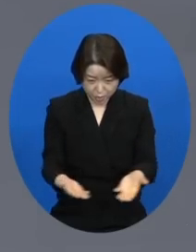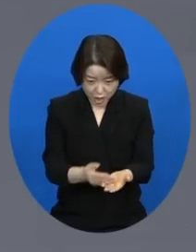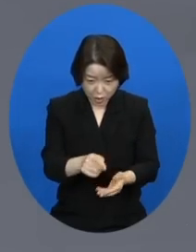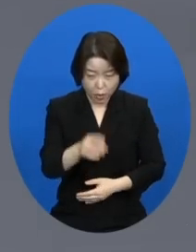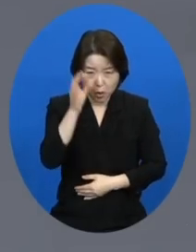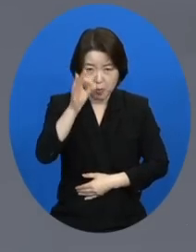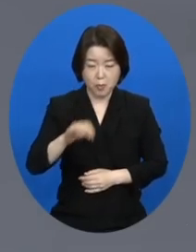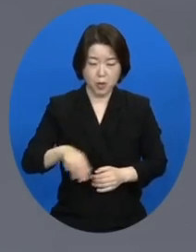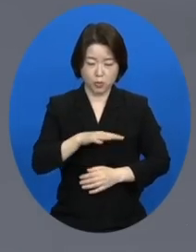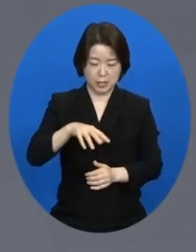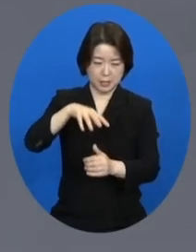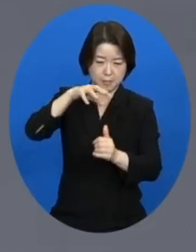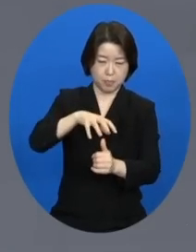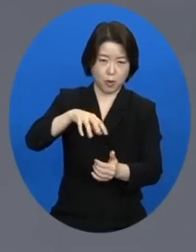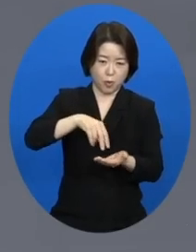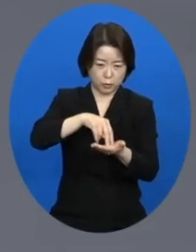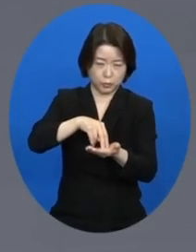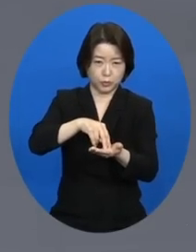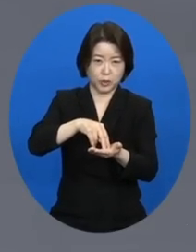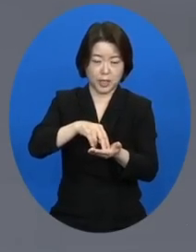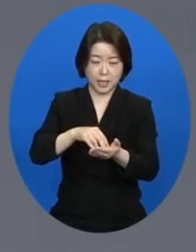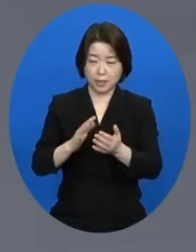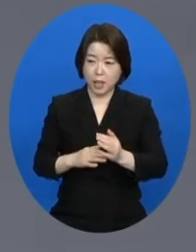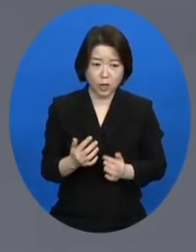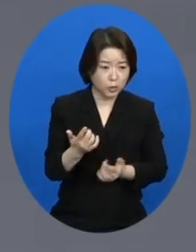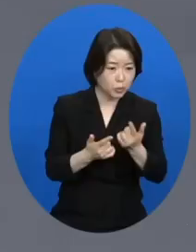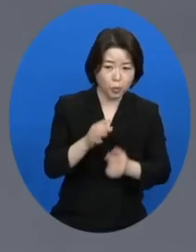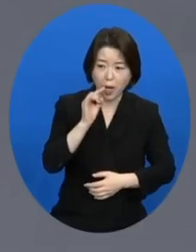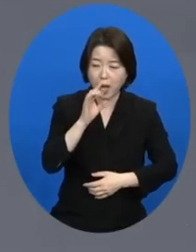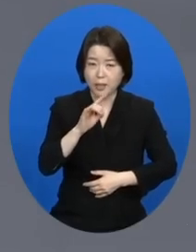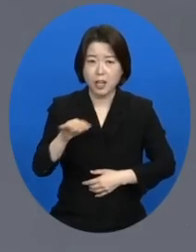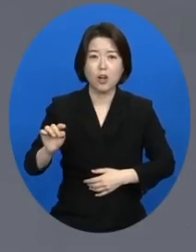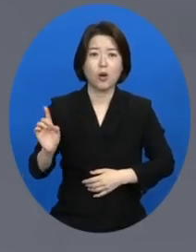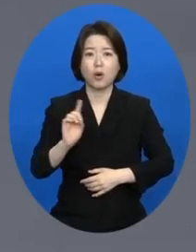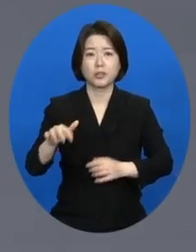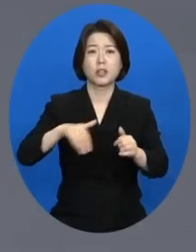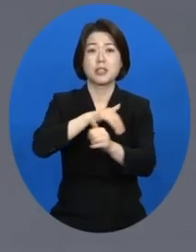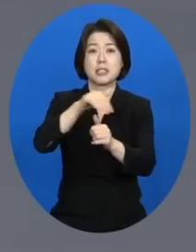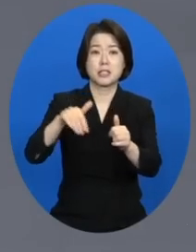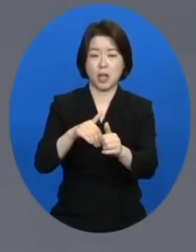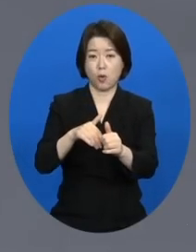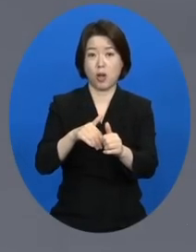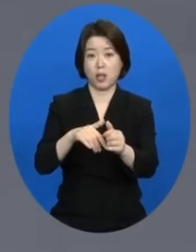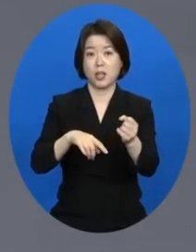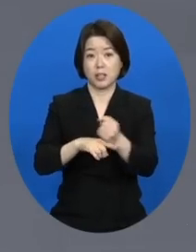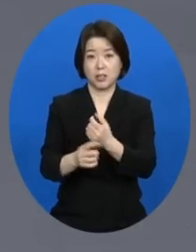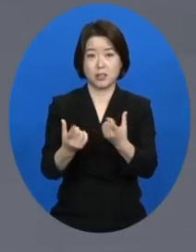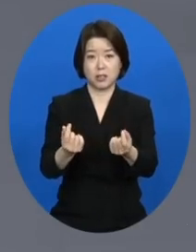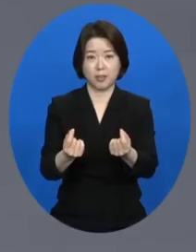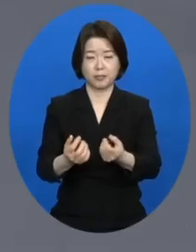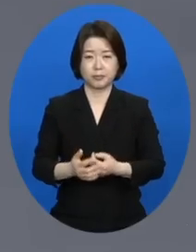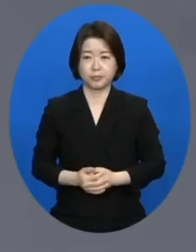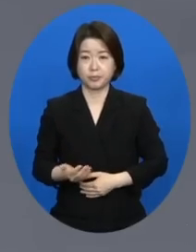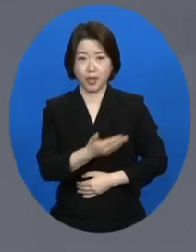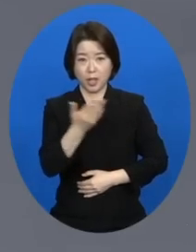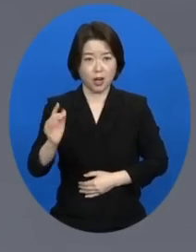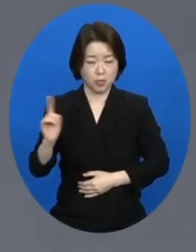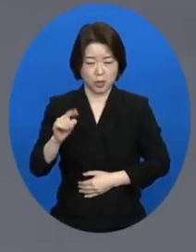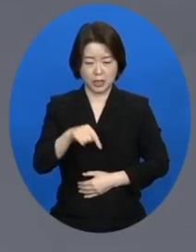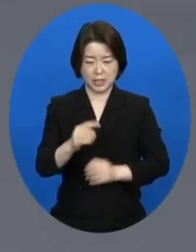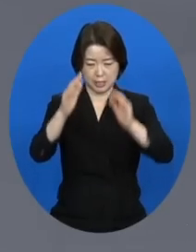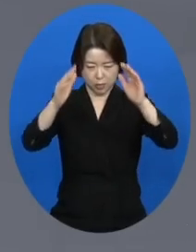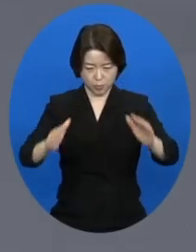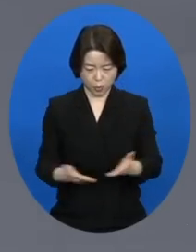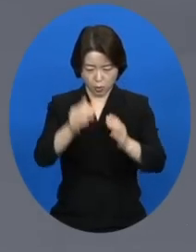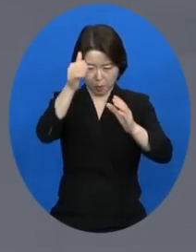우리를 고립시키고 우리가 전혀 통제할 수 없는 어떤 상황을 말합니다. 혹시 여러분 중에 어떤 이런